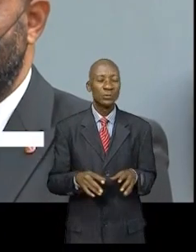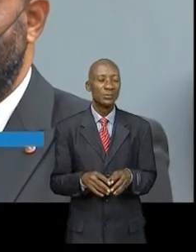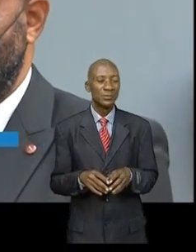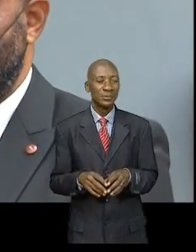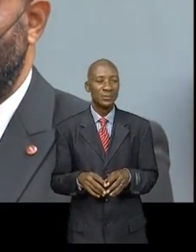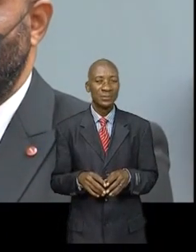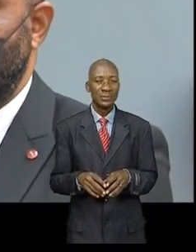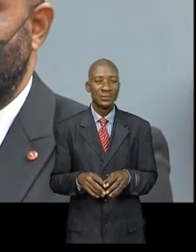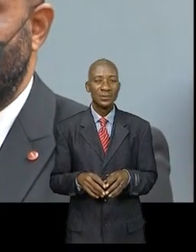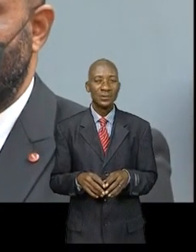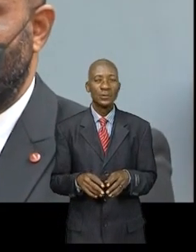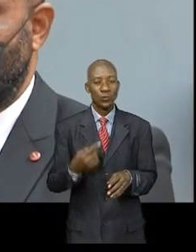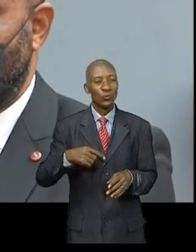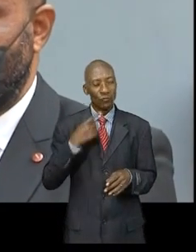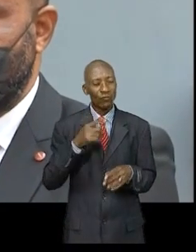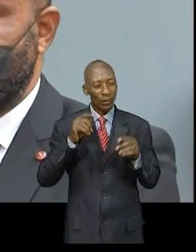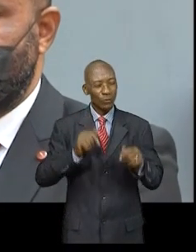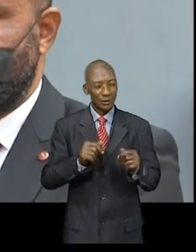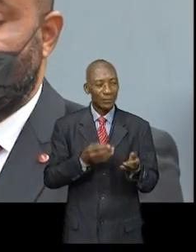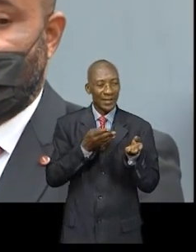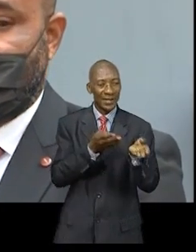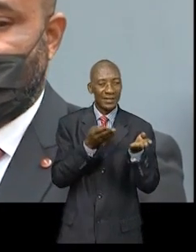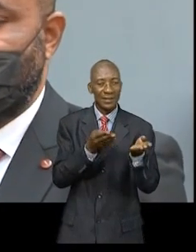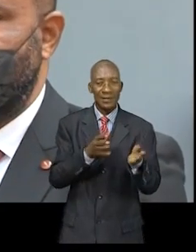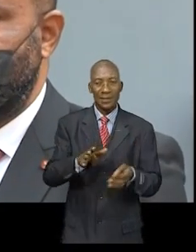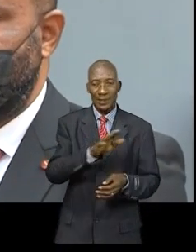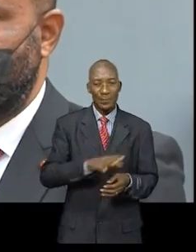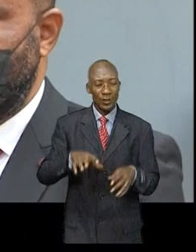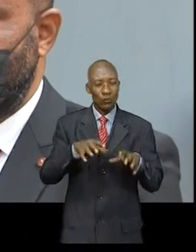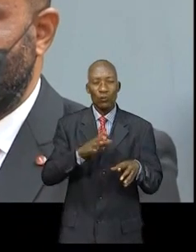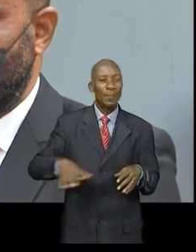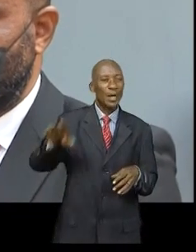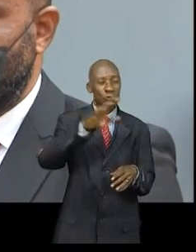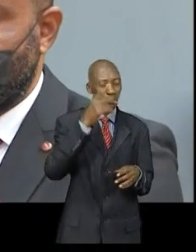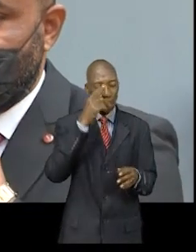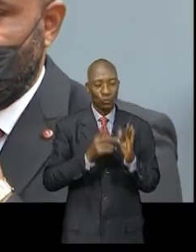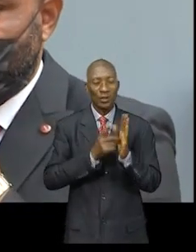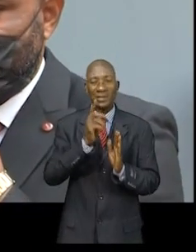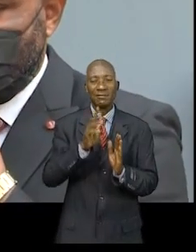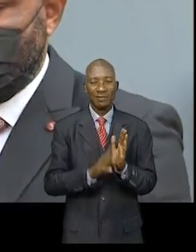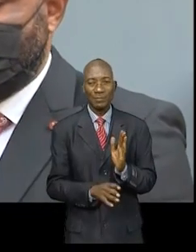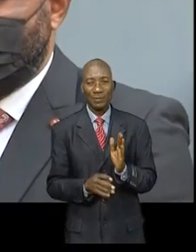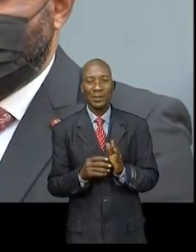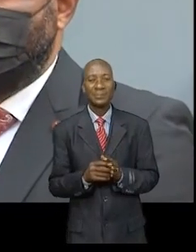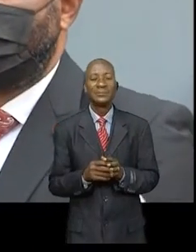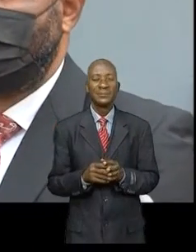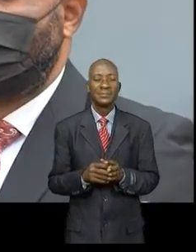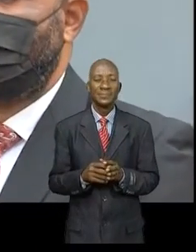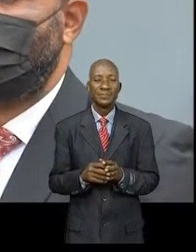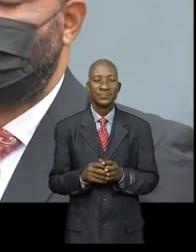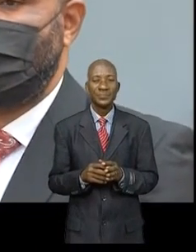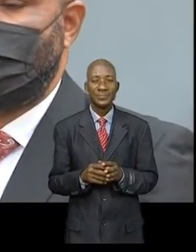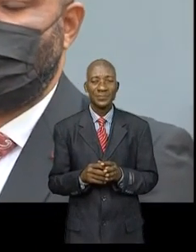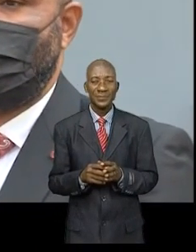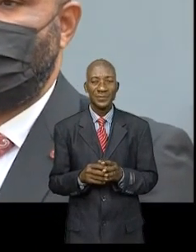pour essayer d'essayer et d'identifier les potentialités de développement des incubateurs, mais dans les filières qui sont porteuses de croissance, et ici